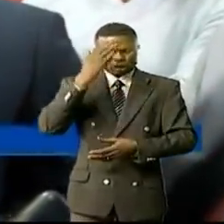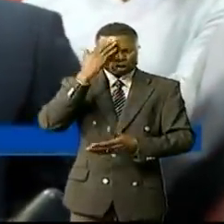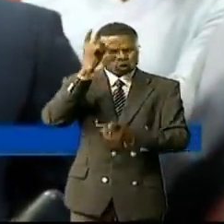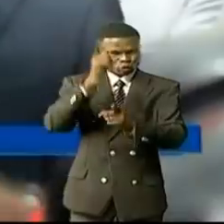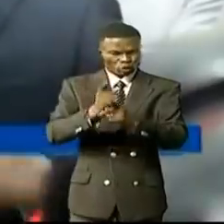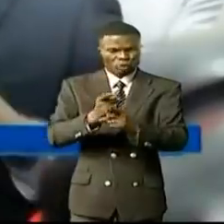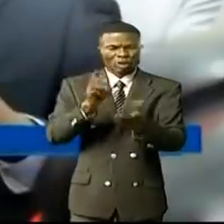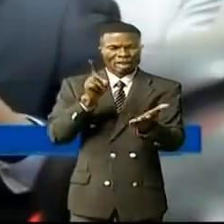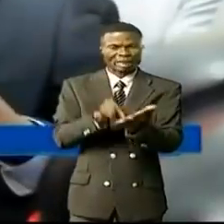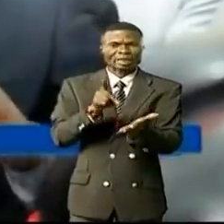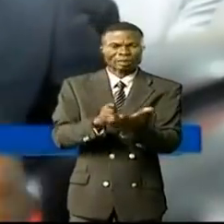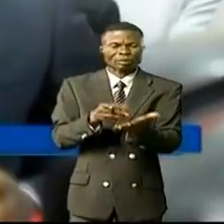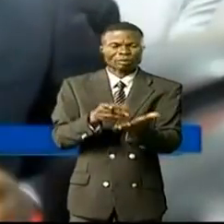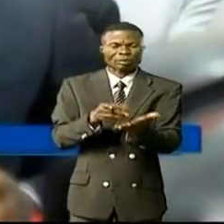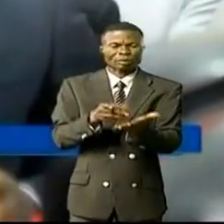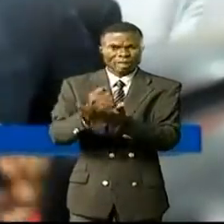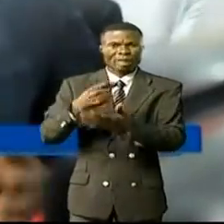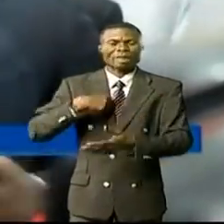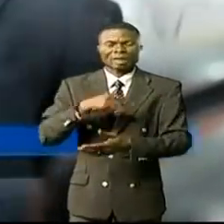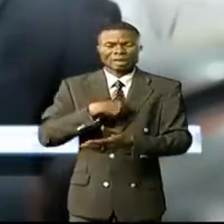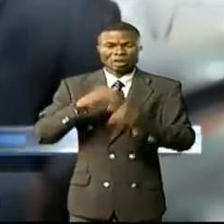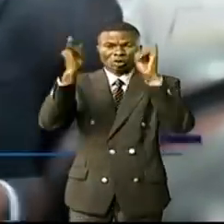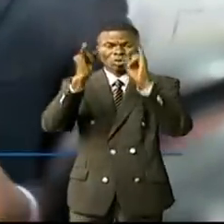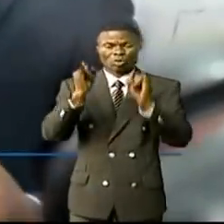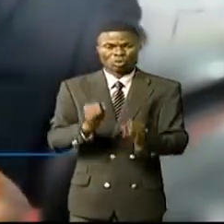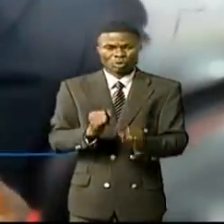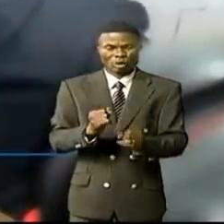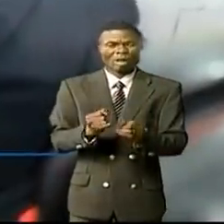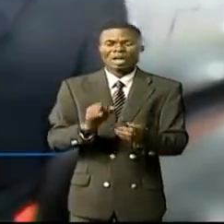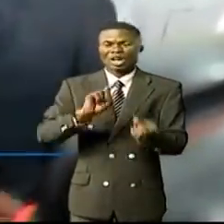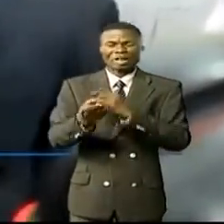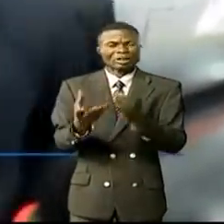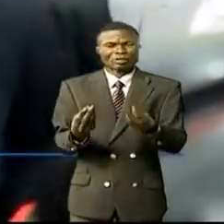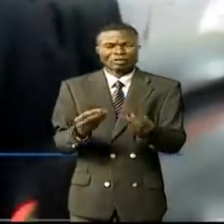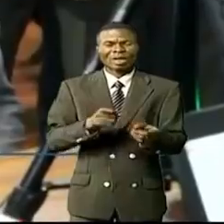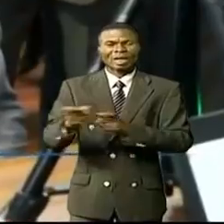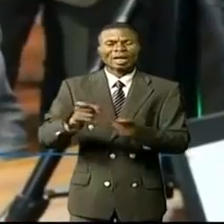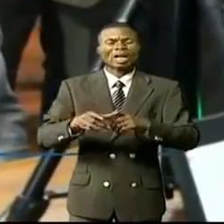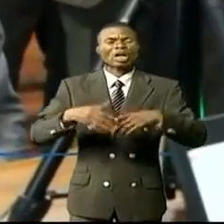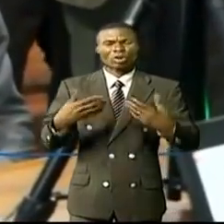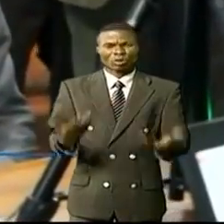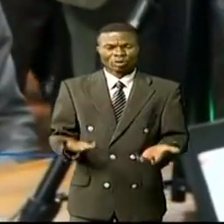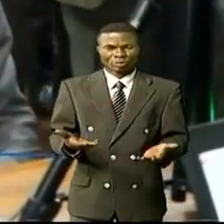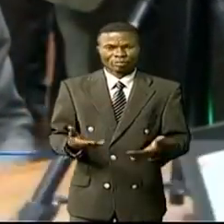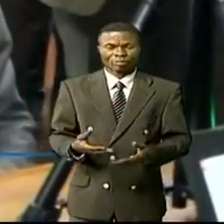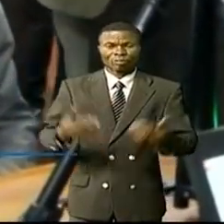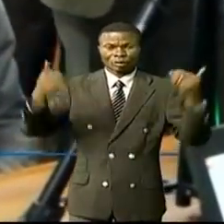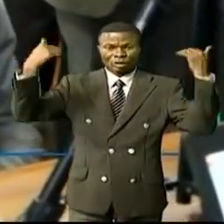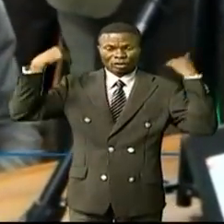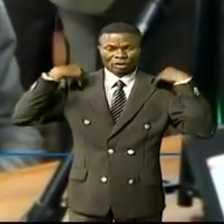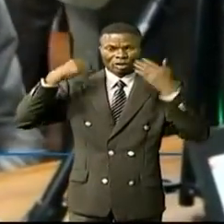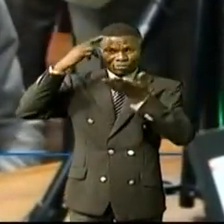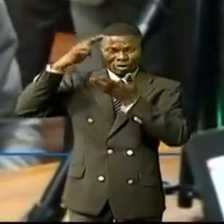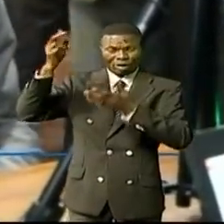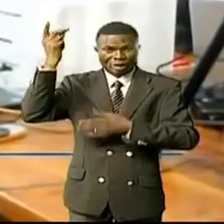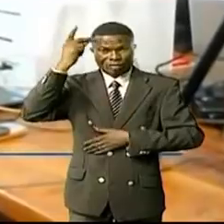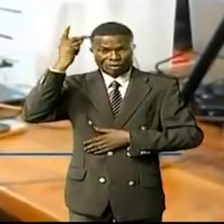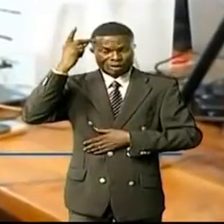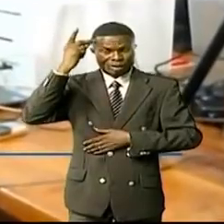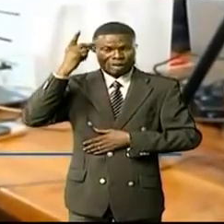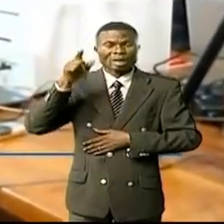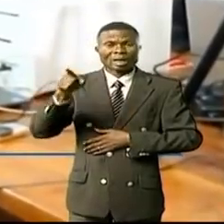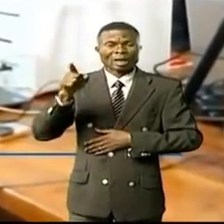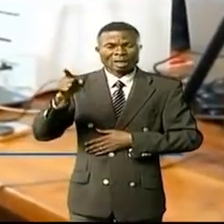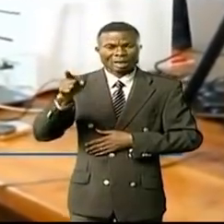nos diplômes. Donc ça va nous aider, cette numérisation, à faciliter la gestion. Les recteurs de l'INUKIN, les professeurs Jamaï